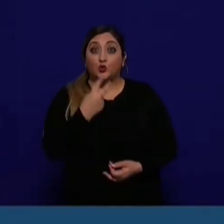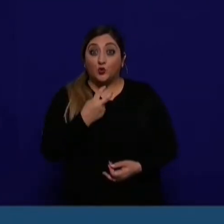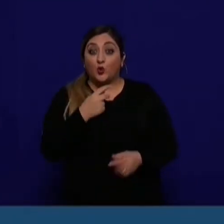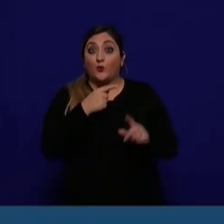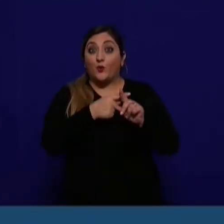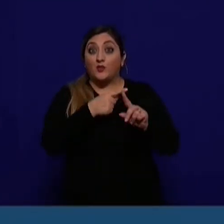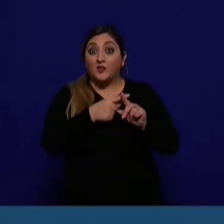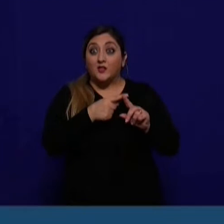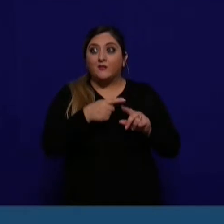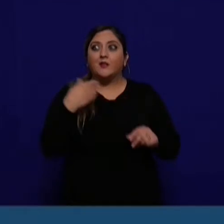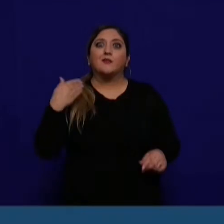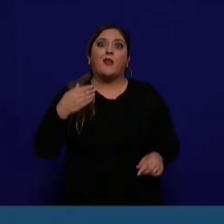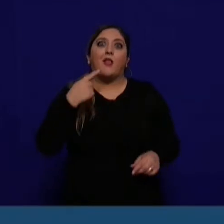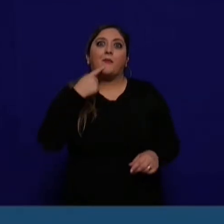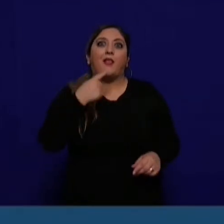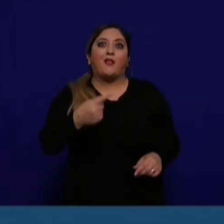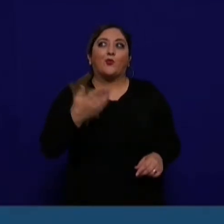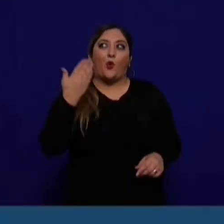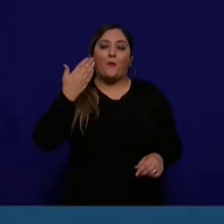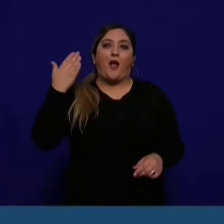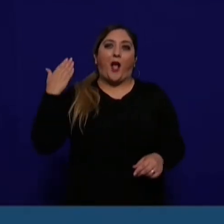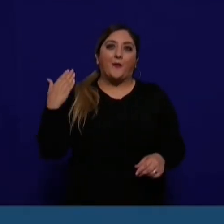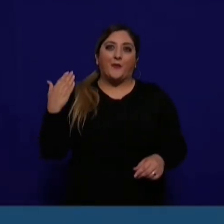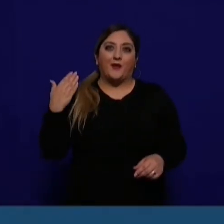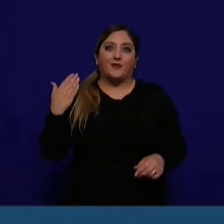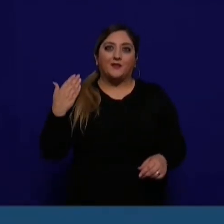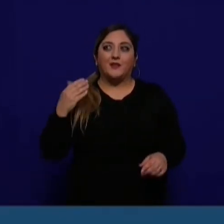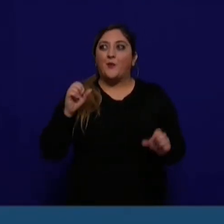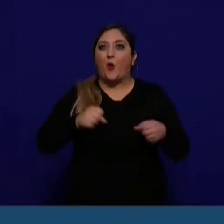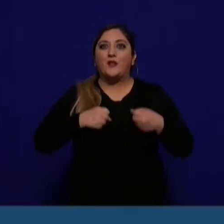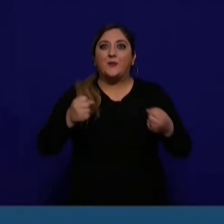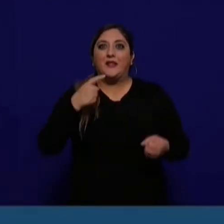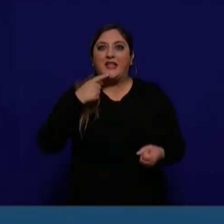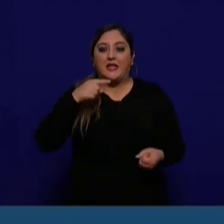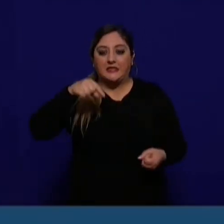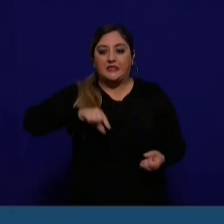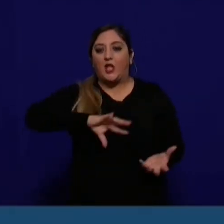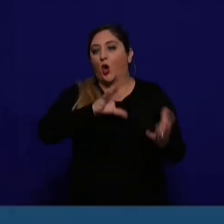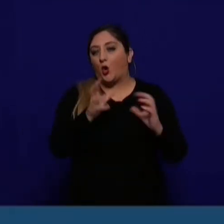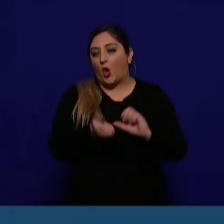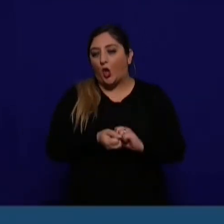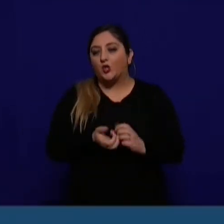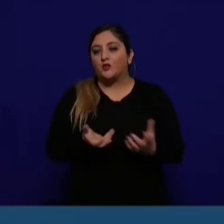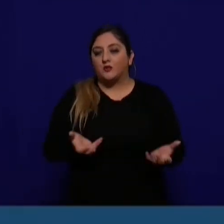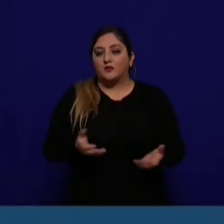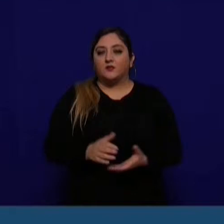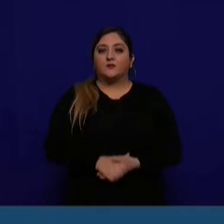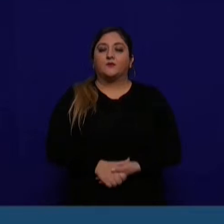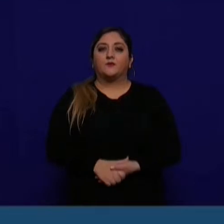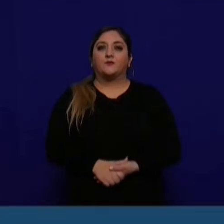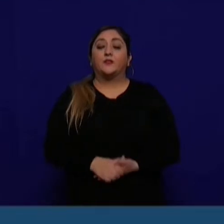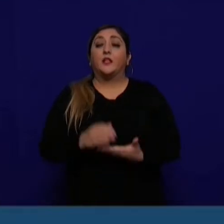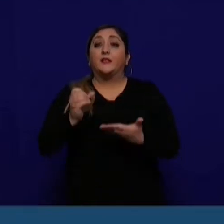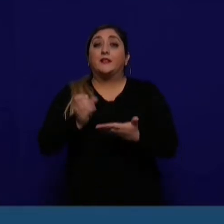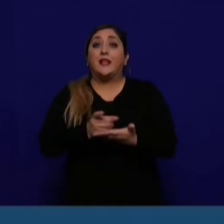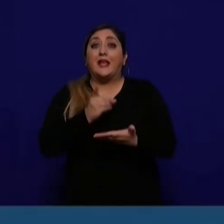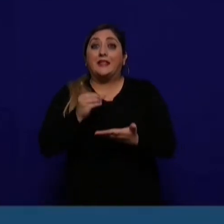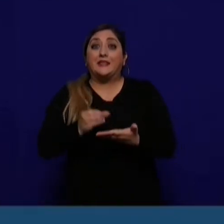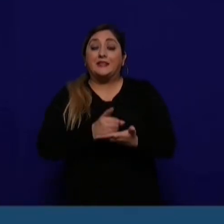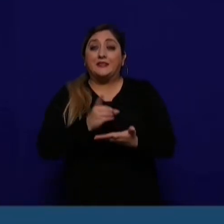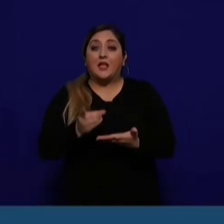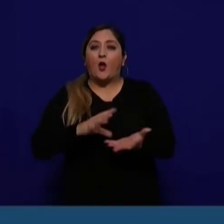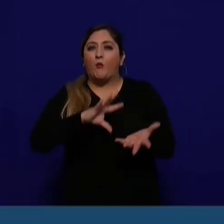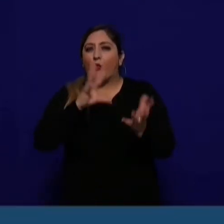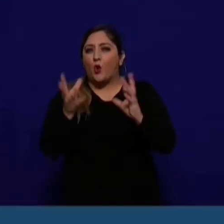nagħtukom ir-rendikont kollu ta' kull darba ġifier każijiet li qed ikollna kif ukoll l-imwiet, però jekk trid id-data li huma t-total